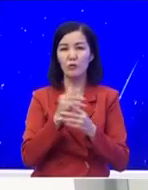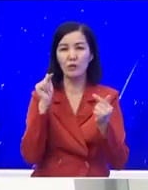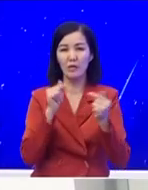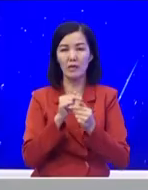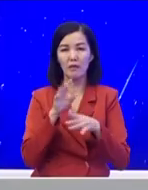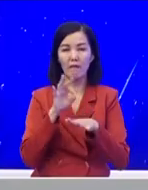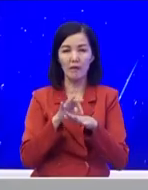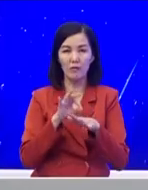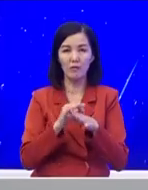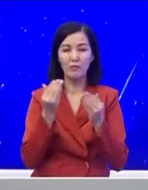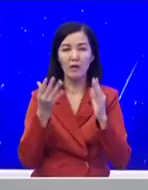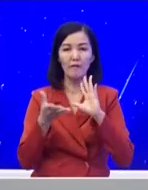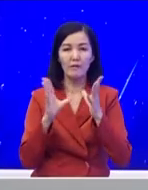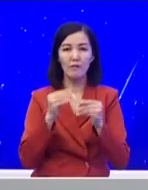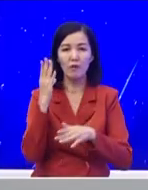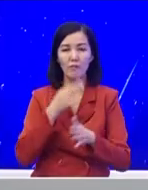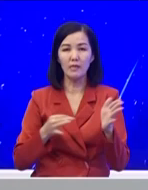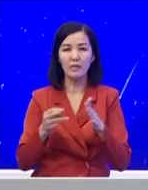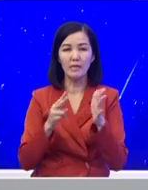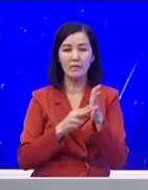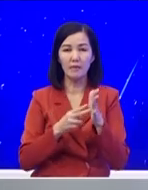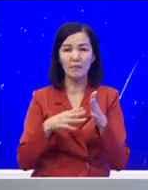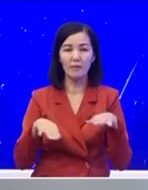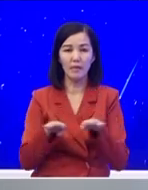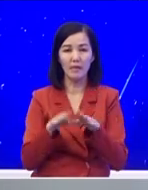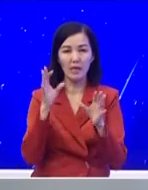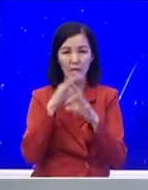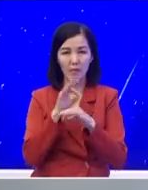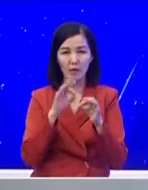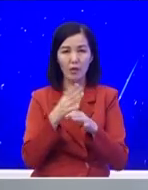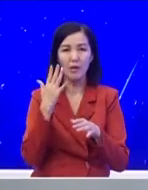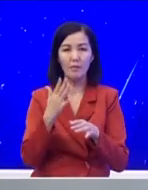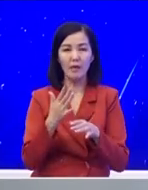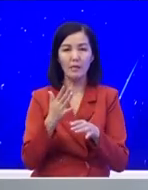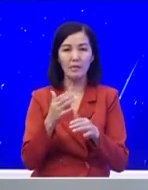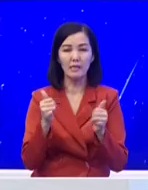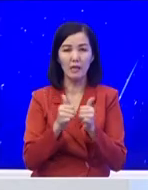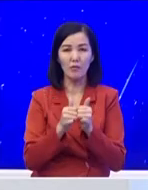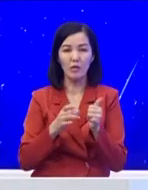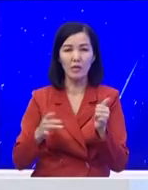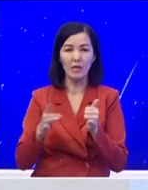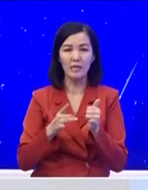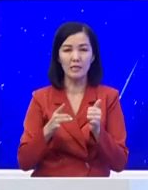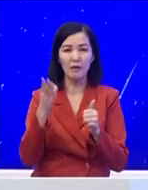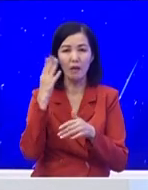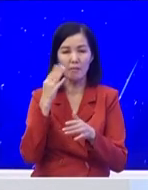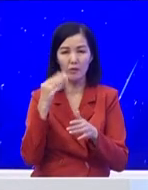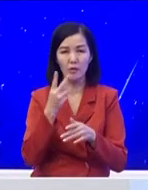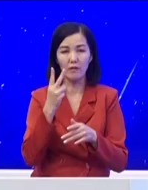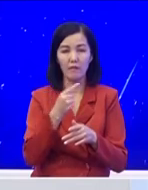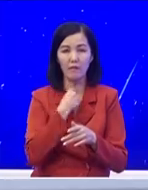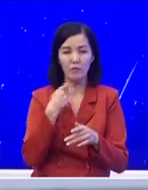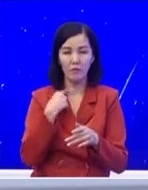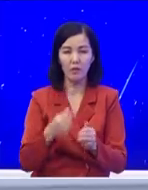коронавирусом. Напомним, всего в Алматинской области имеется 7 таких ПЦР-лабораторий. 5 из них находятся в районах под Алматой и 2 в областном